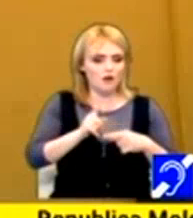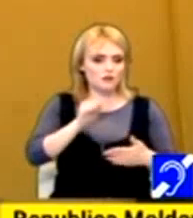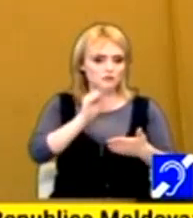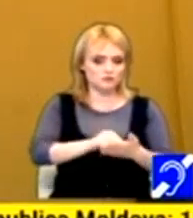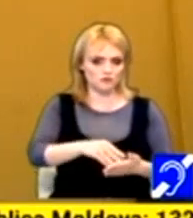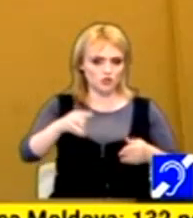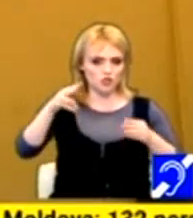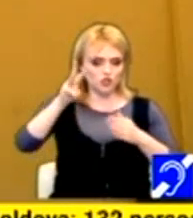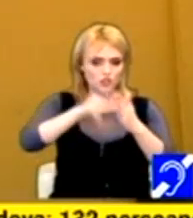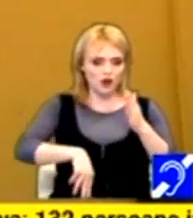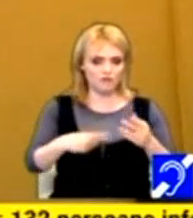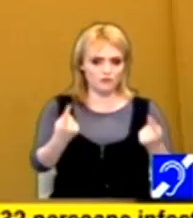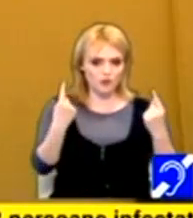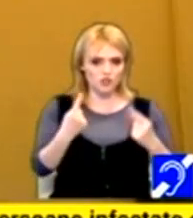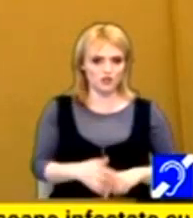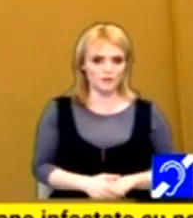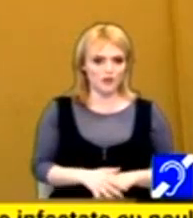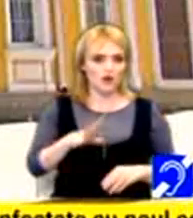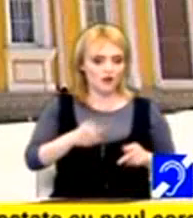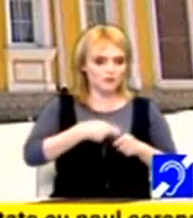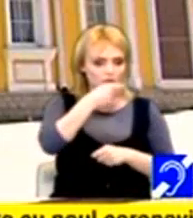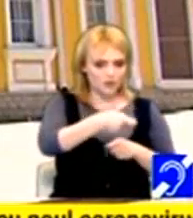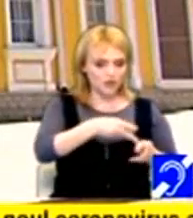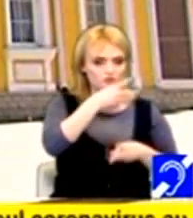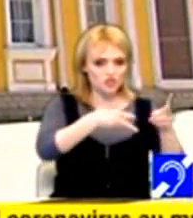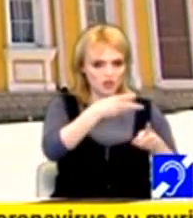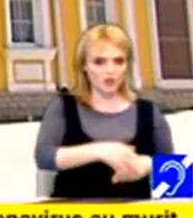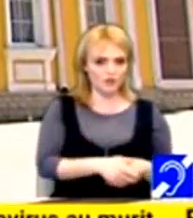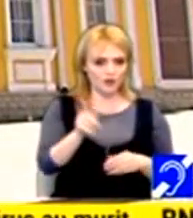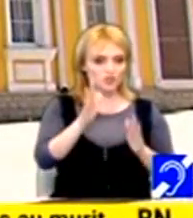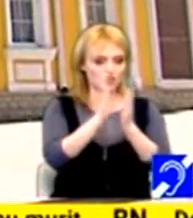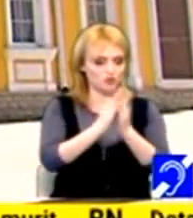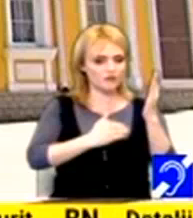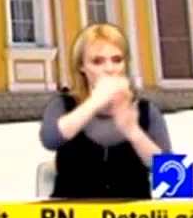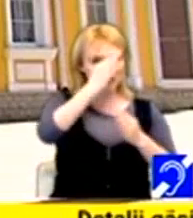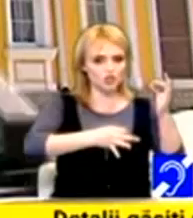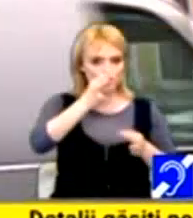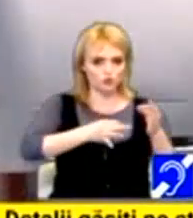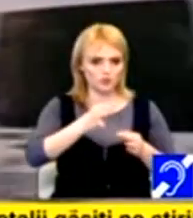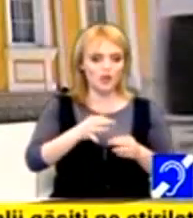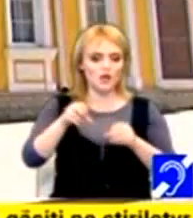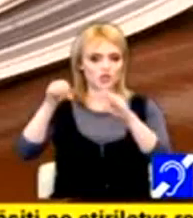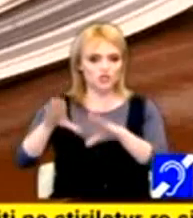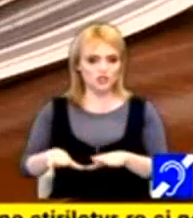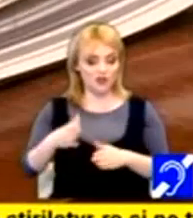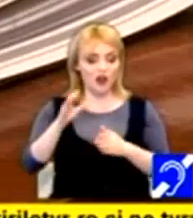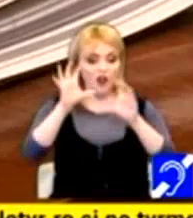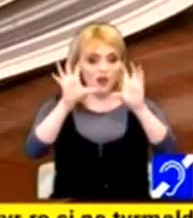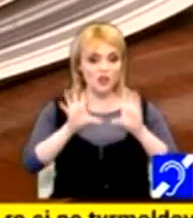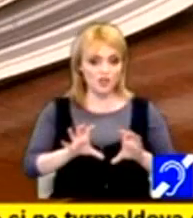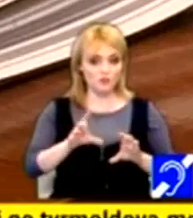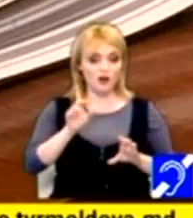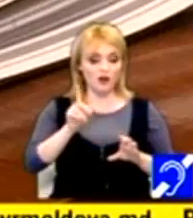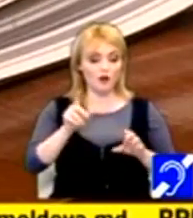au anunțat că au depus o nouă sesizare la Curtea Constituțională. Ei cer în alte instanțe să se pronunțe dacă legea prin care